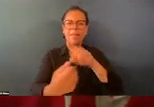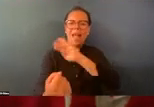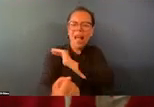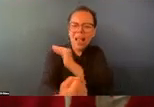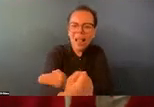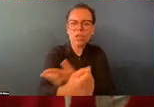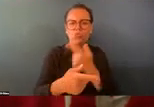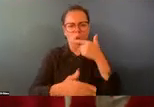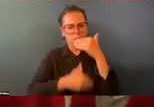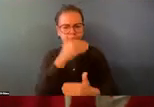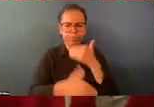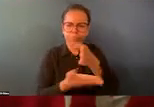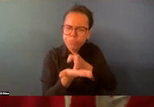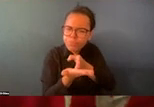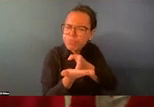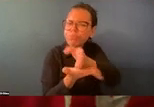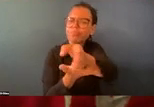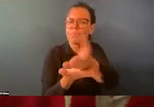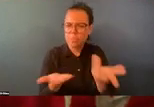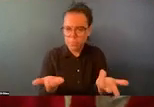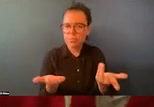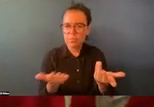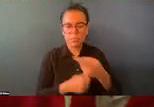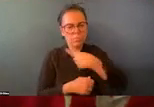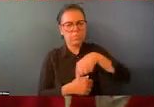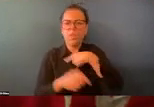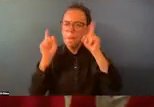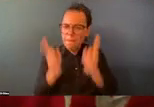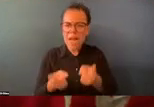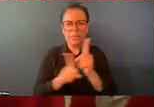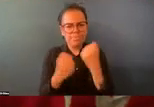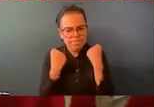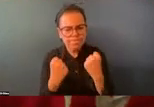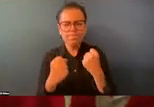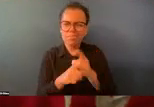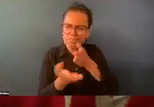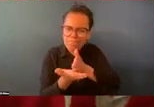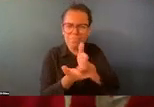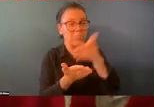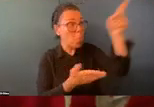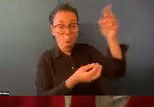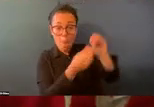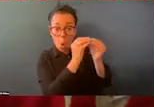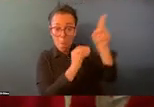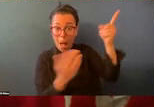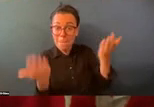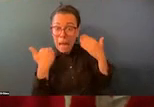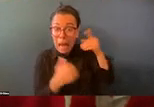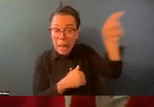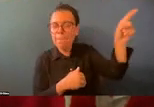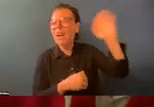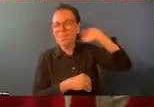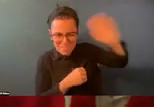время реагировать на все эти изменения и подготовить своих детей, девочек и своих, тоже мальчиков